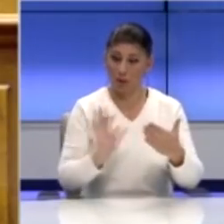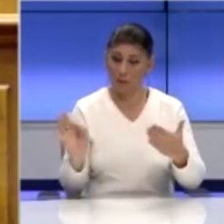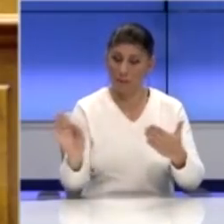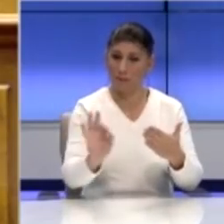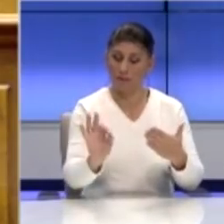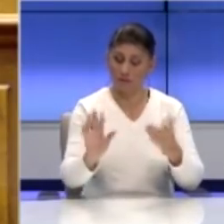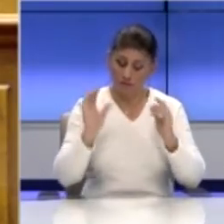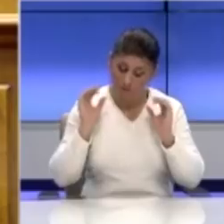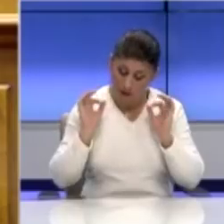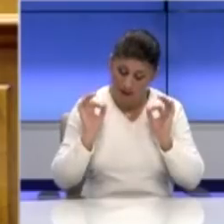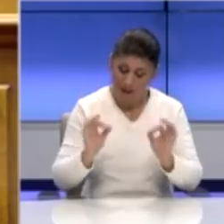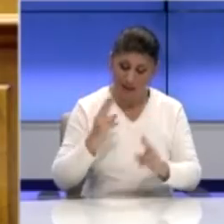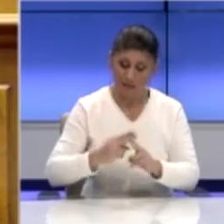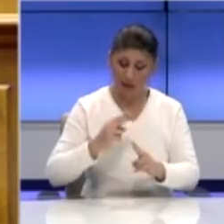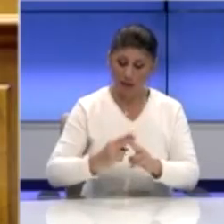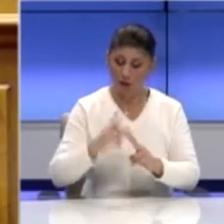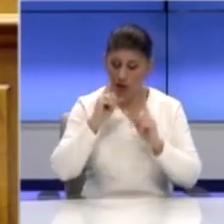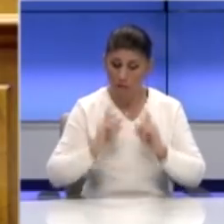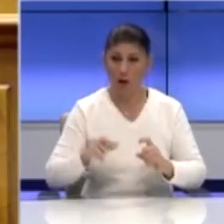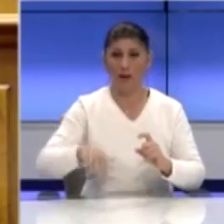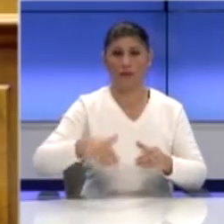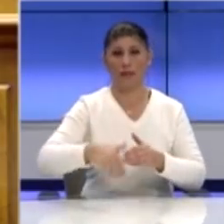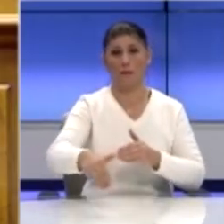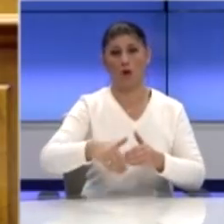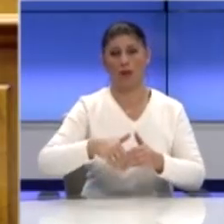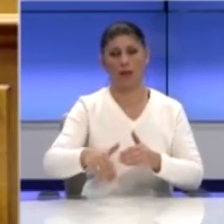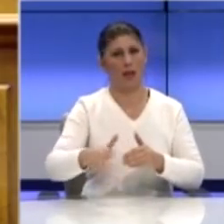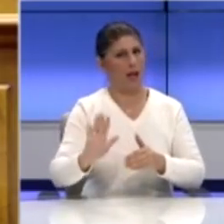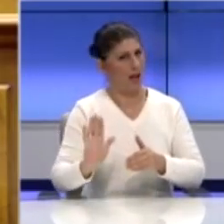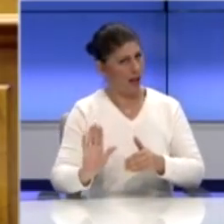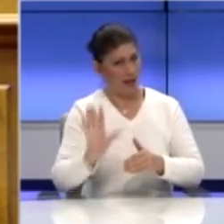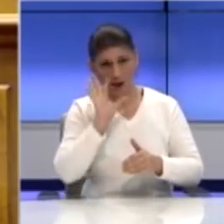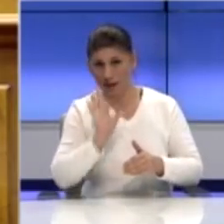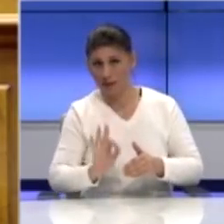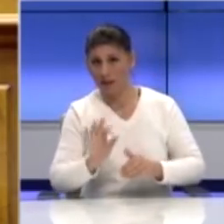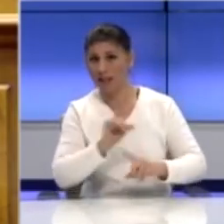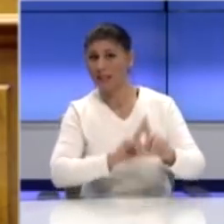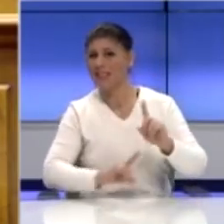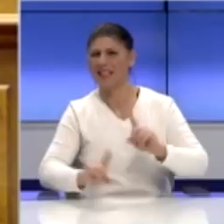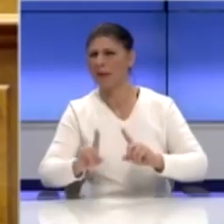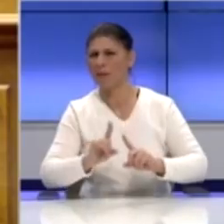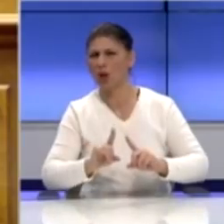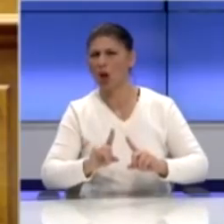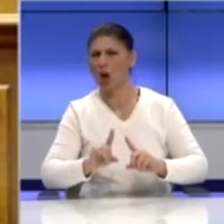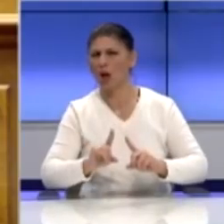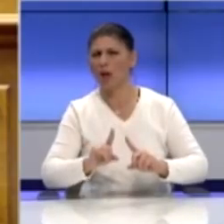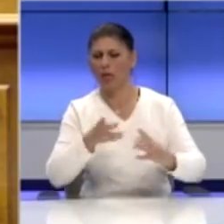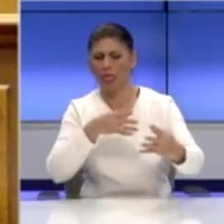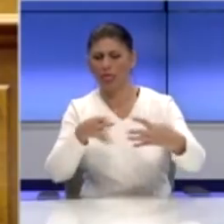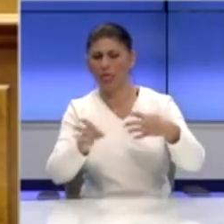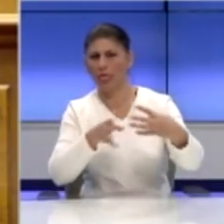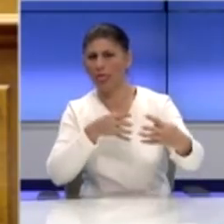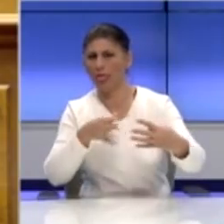κύριο καθήκον της περίοδου. Μάλιστα. Όμως, αλήθεια, σε ποιον πάτε να ρίξετε στάχτη στα